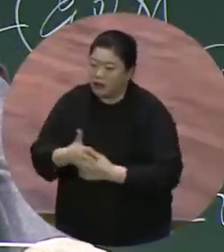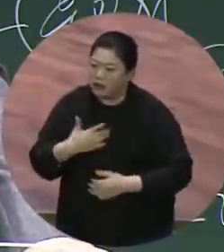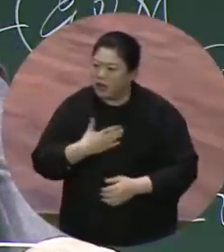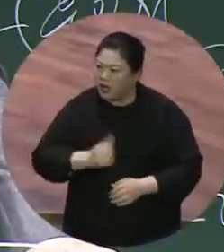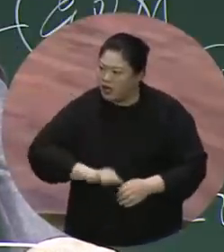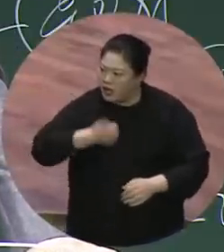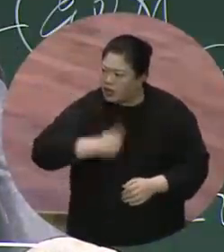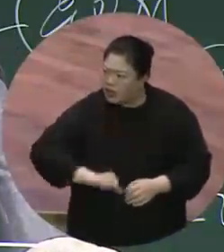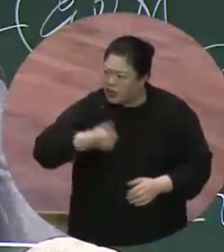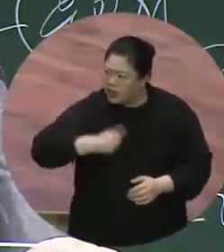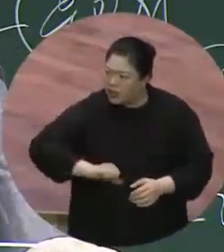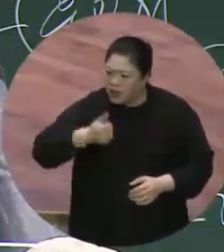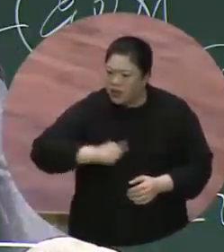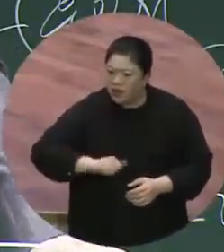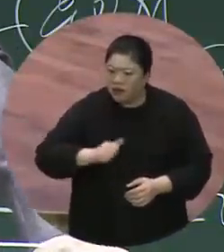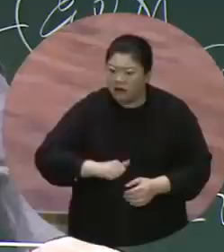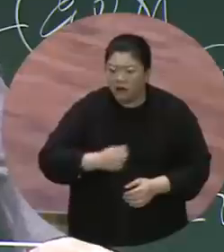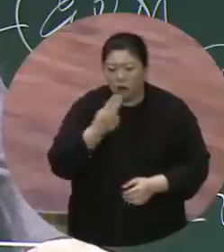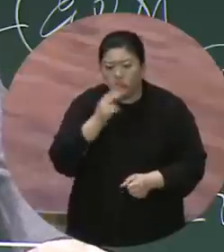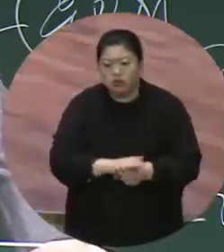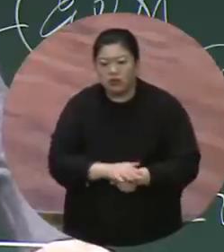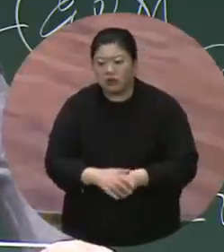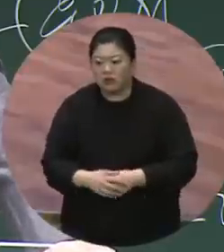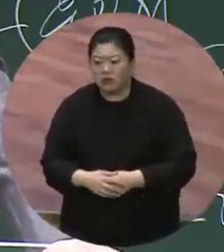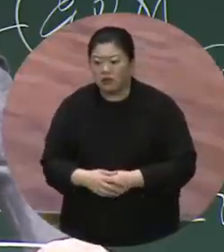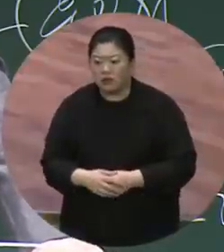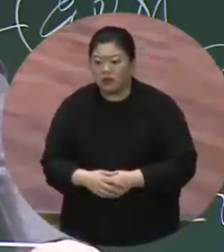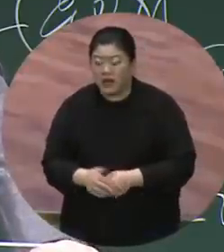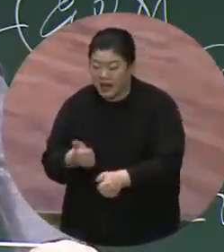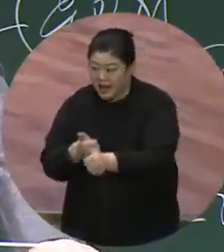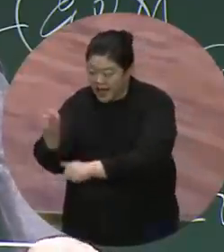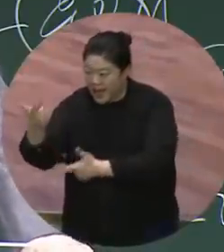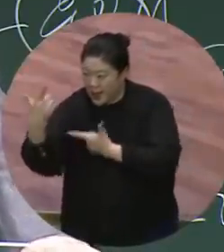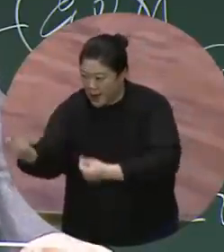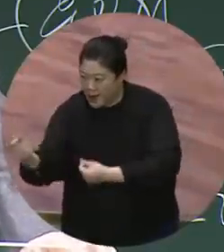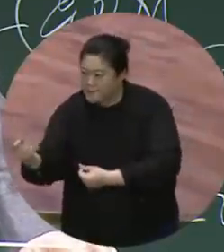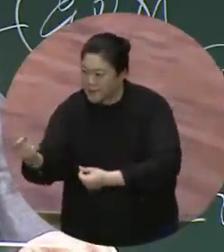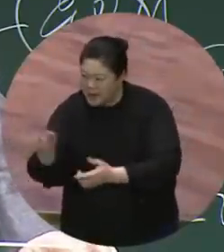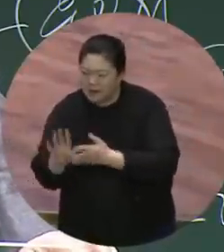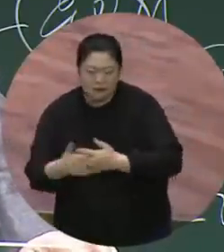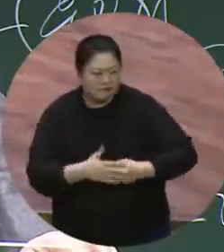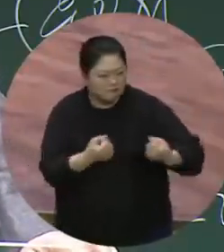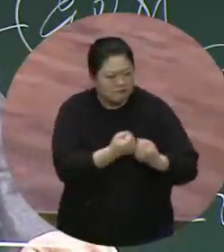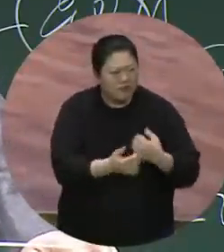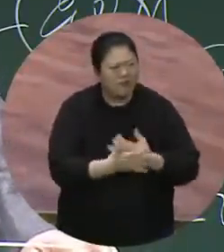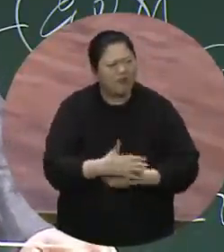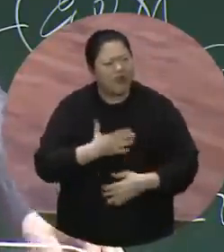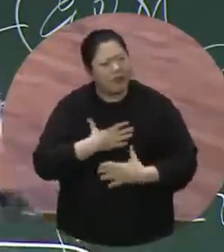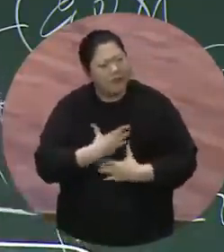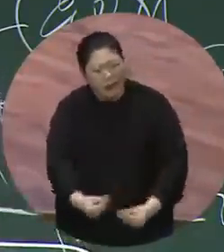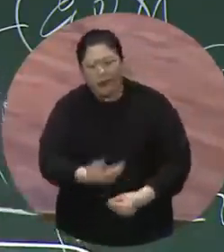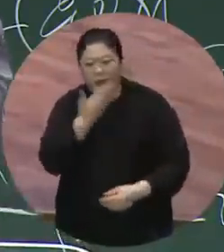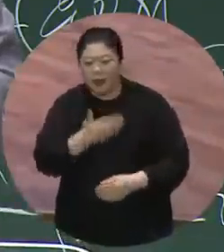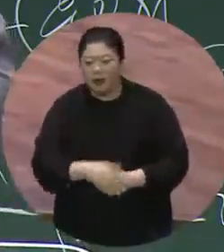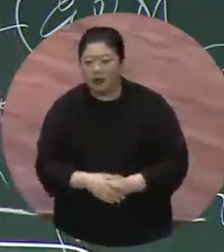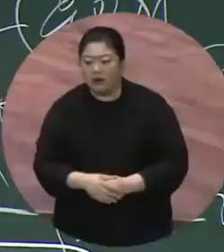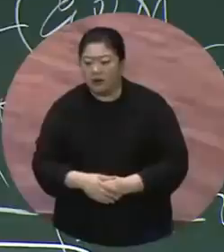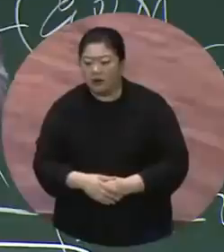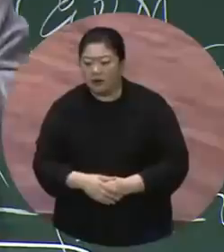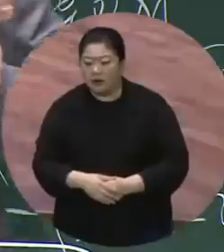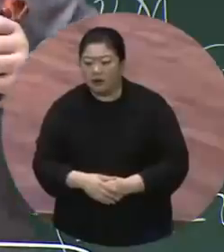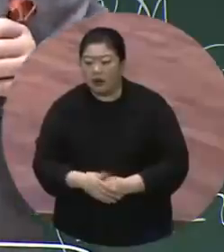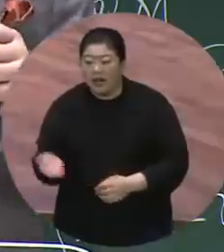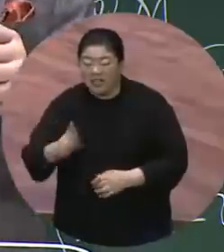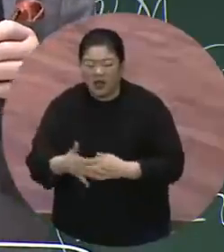예원교회는 되게 돼 있어요. 아시겠어요? 예원교회는 망할래 망할 수 없어요. 되게 돼 있다. 근데 이